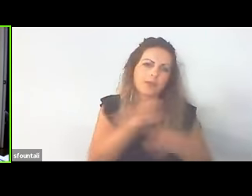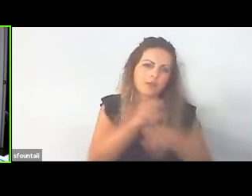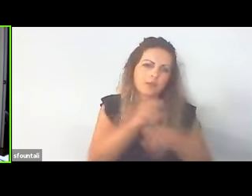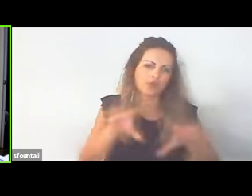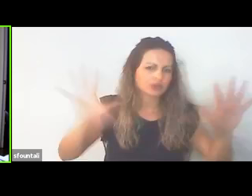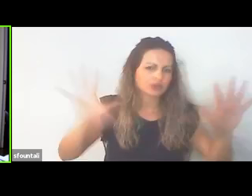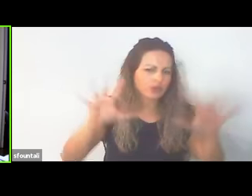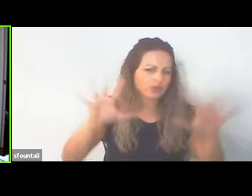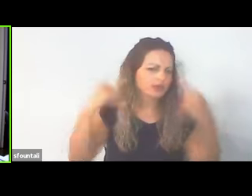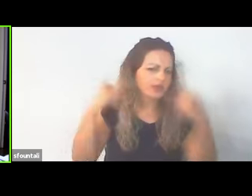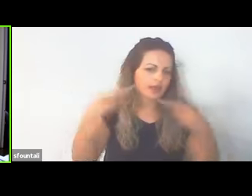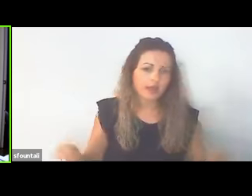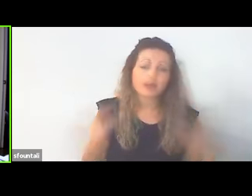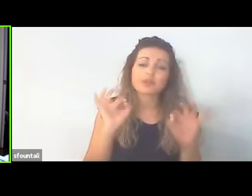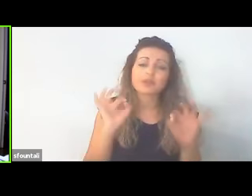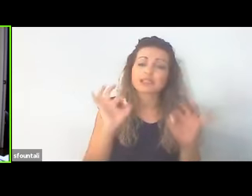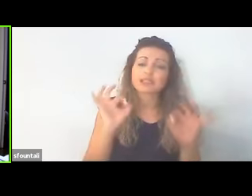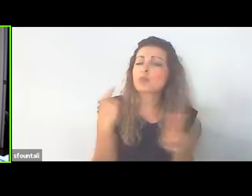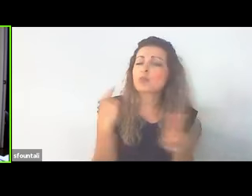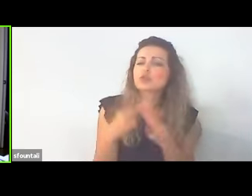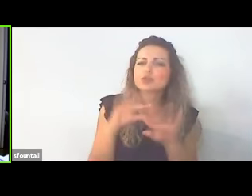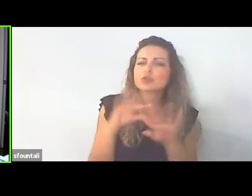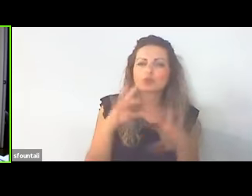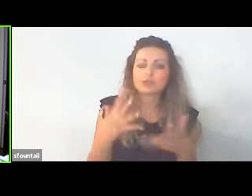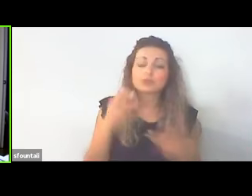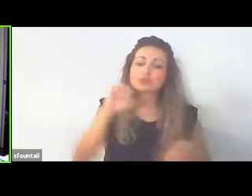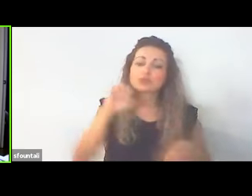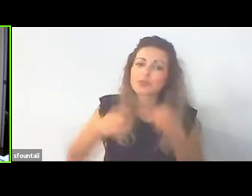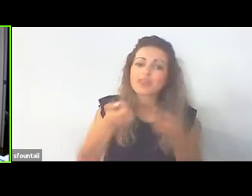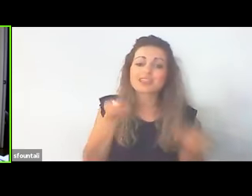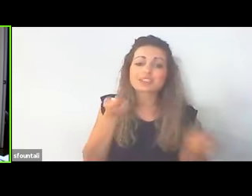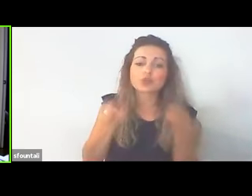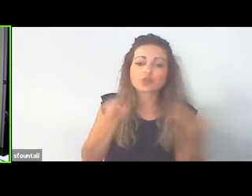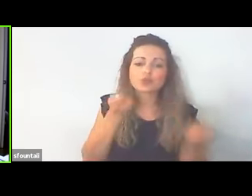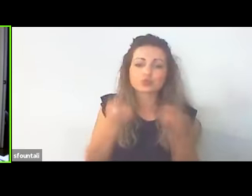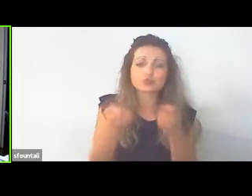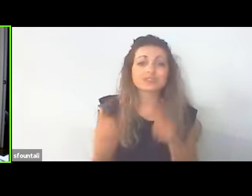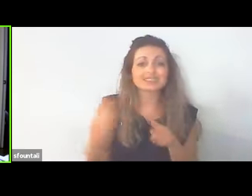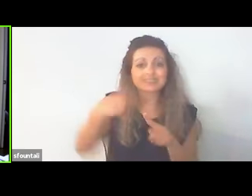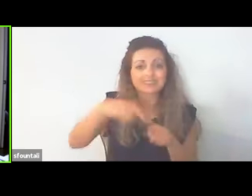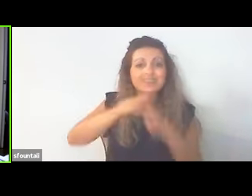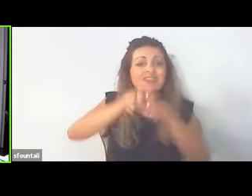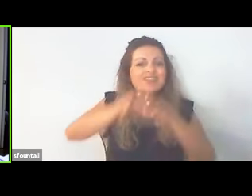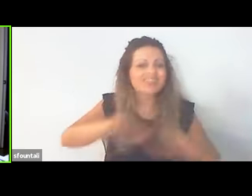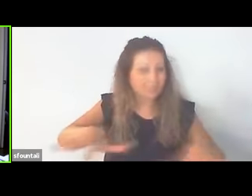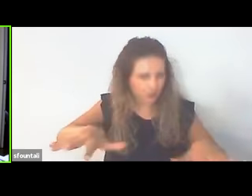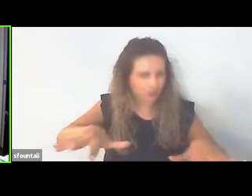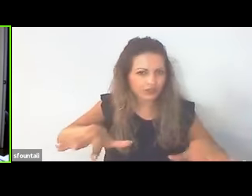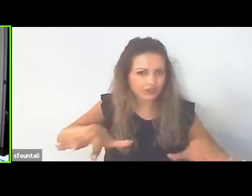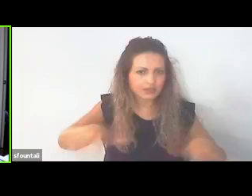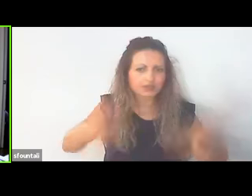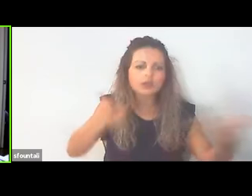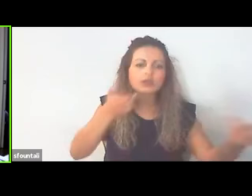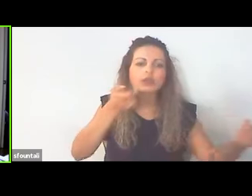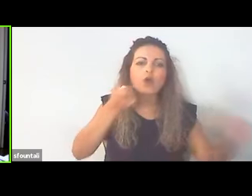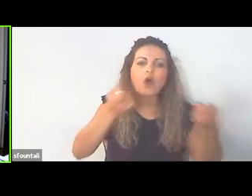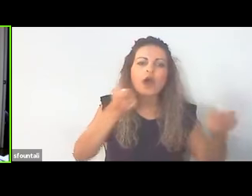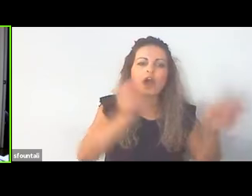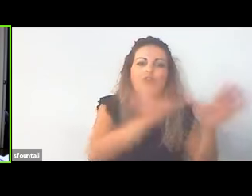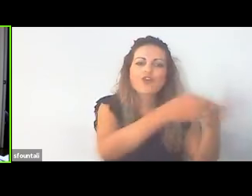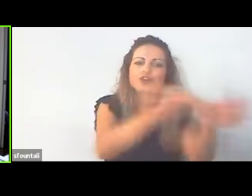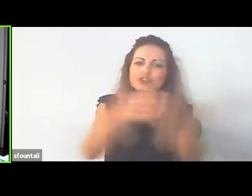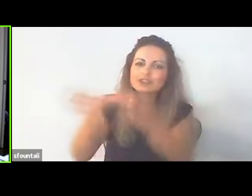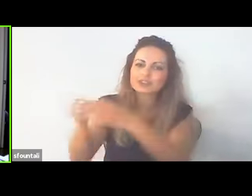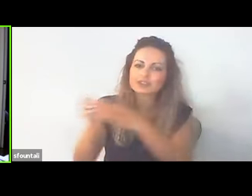ήταν η δικτύωση και η προσπάθεια συντονισμού μας με οργανώσεις είτε ανθρώπων δικαιωμάτων είτε